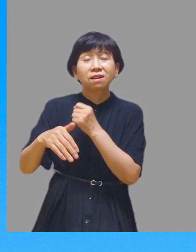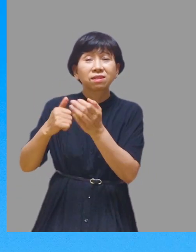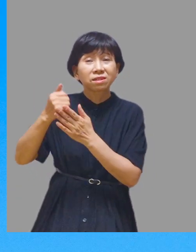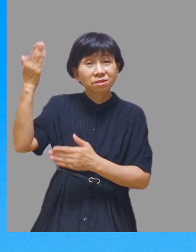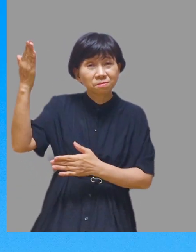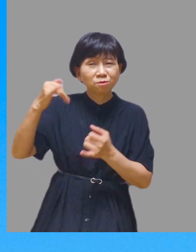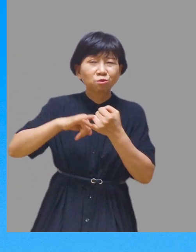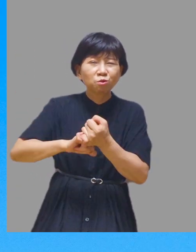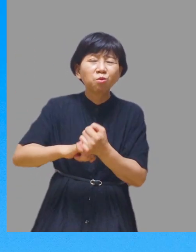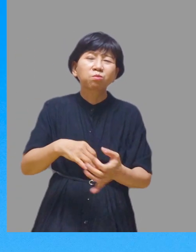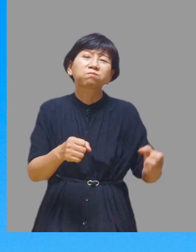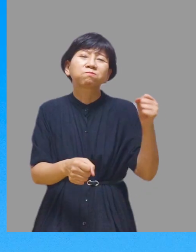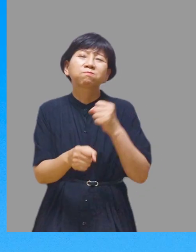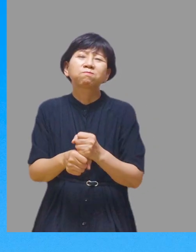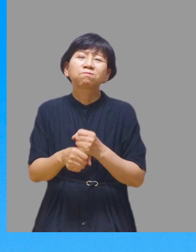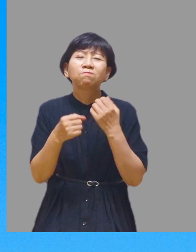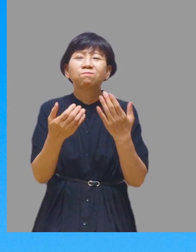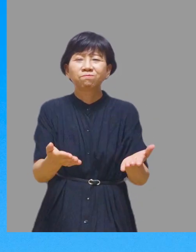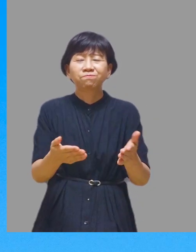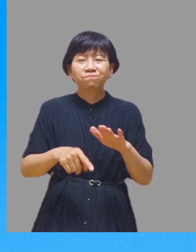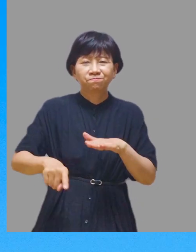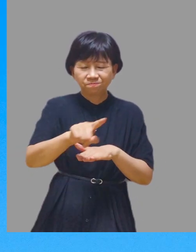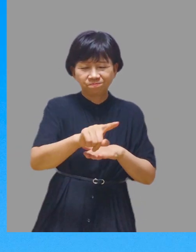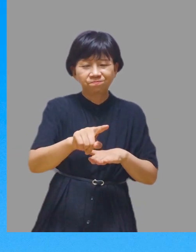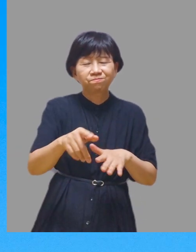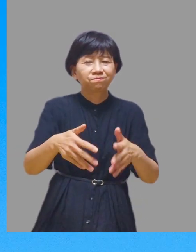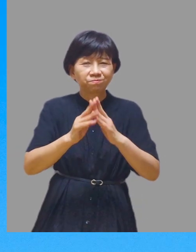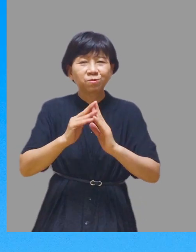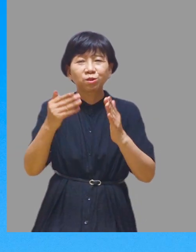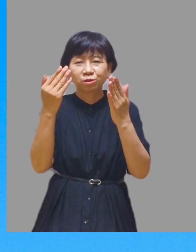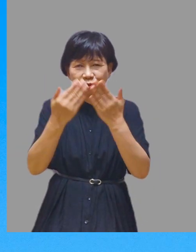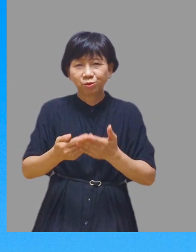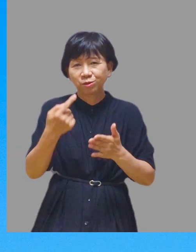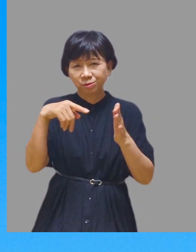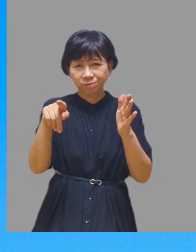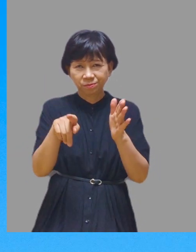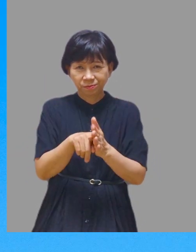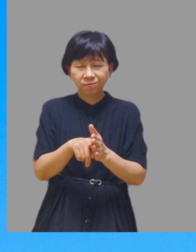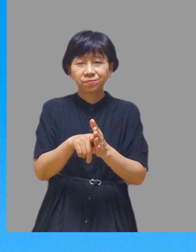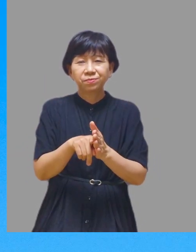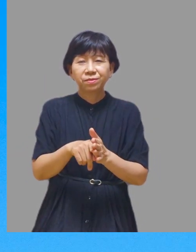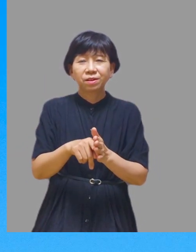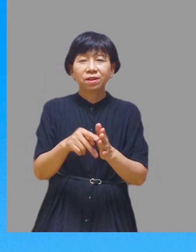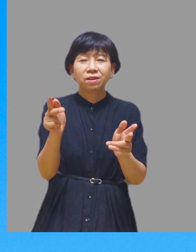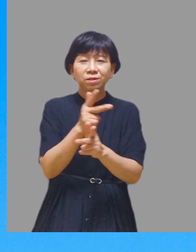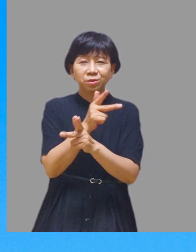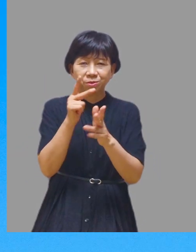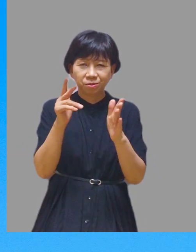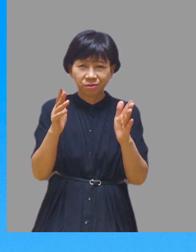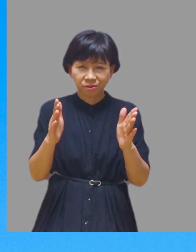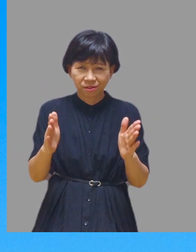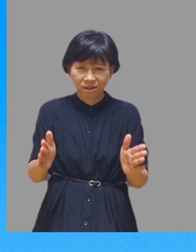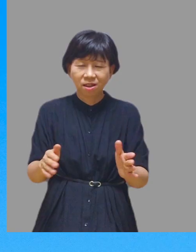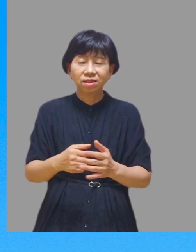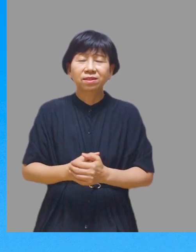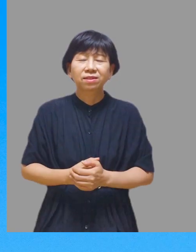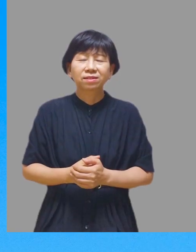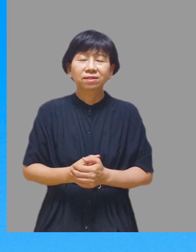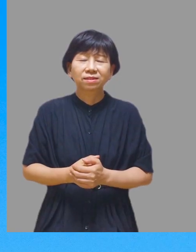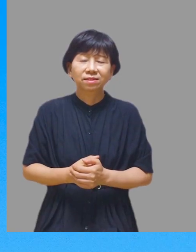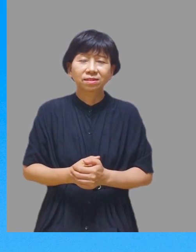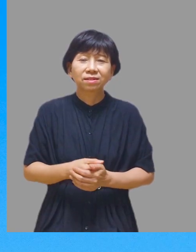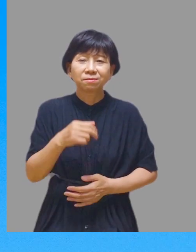반드시 그 틈에서 일하시고 다시 세워주실 줄 믿습니다. 한 주간 동안 그 틈을